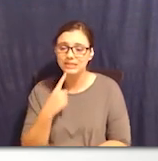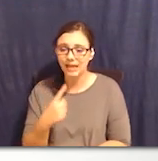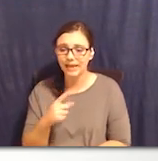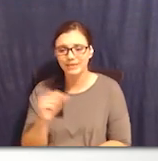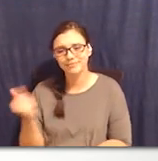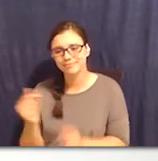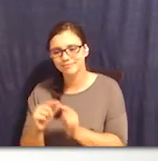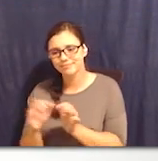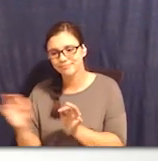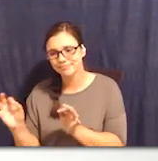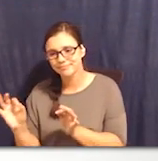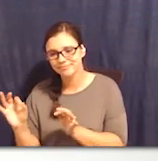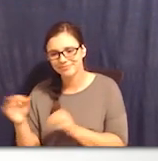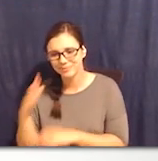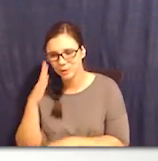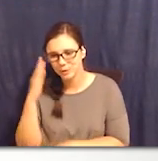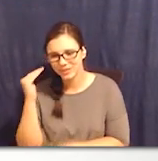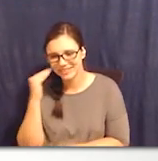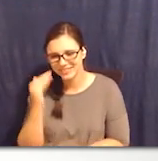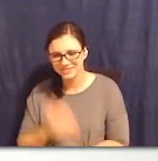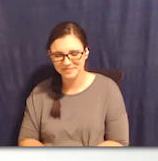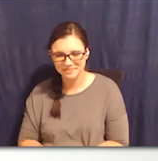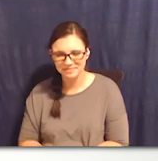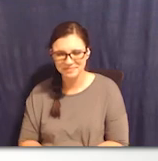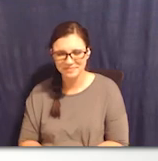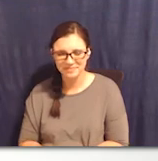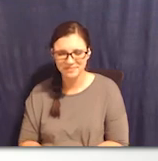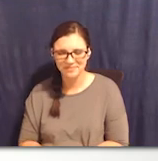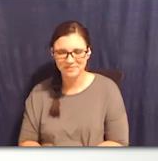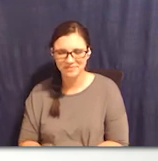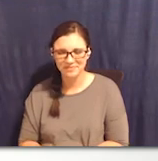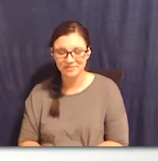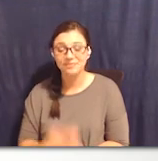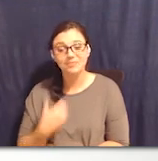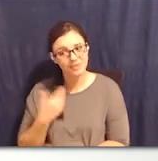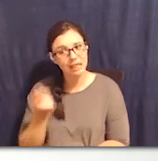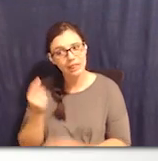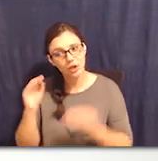Yeah. Or you could say 고맙습니다.